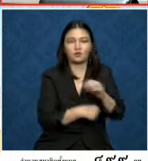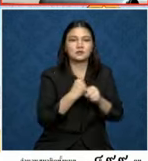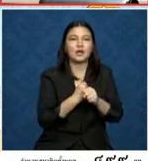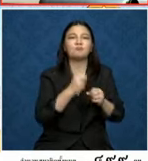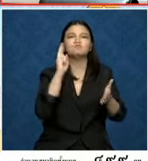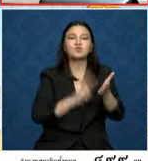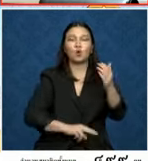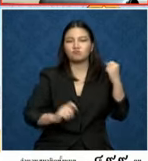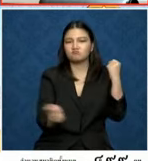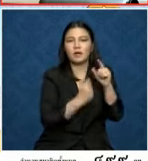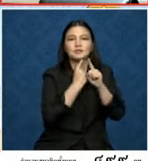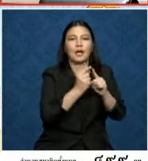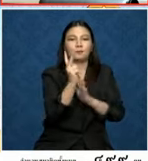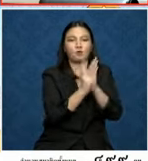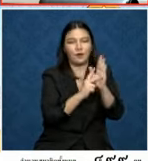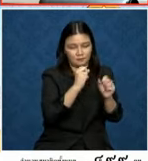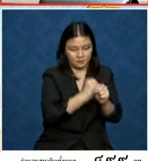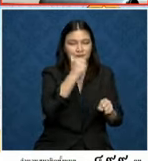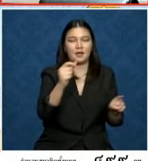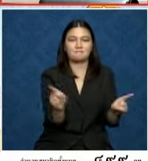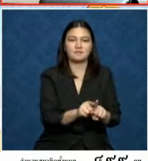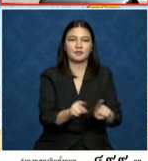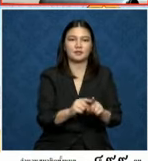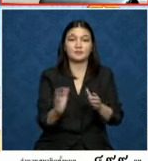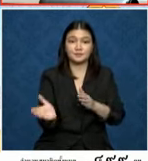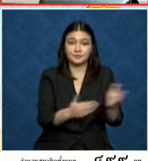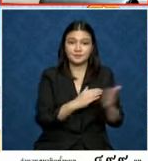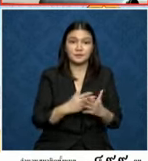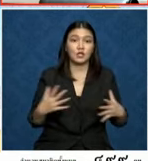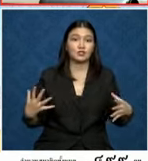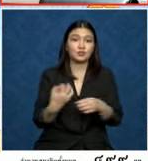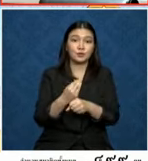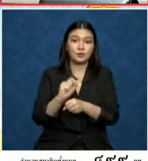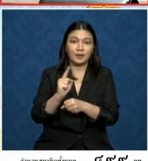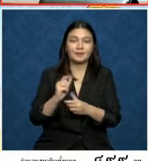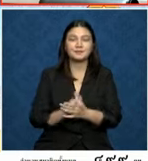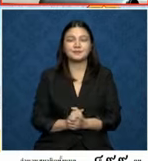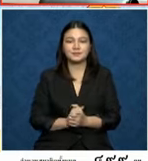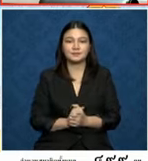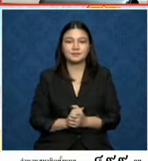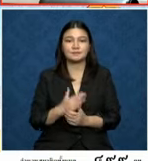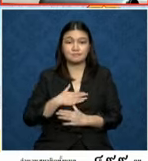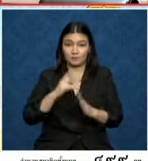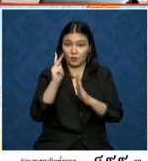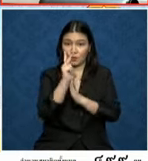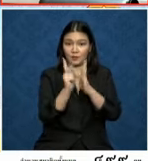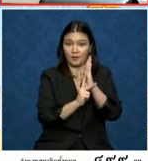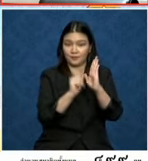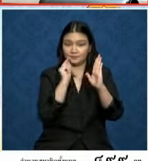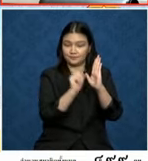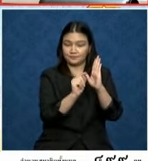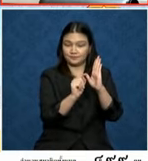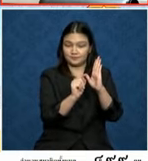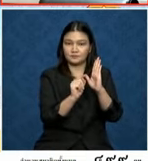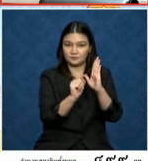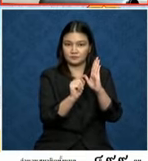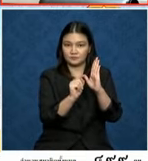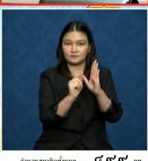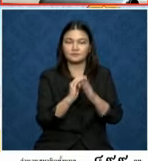กฎหมายได้อยู่ดีเพราะฉะนั้นท่านประธานครับผมขออนุญาตที่จะสรุปนะครับในส่วนของกฎหมายฉบับนี้นะครับขอกลับไป1สไล